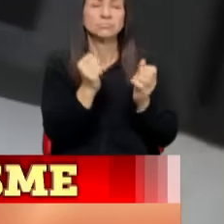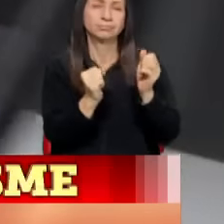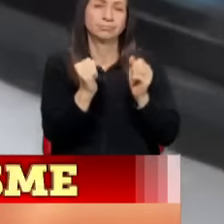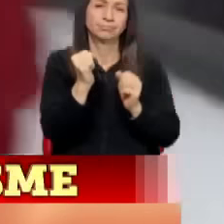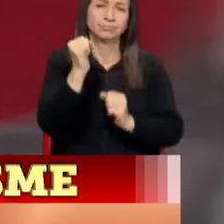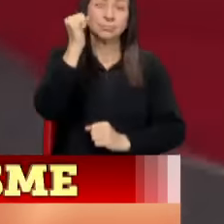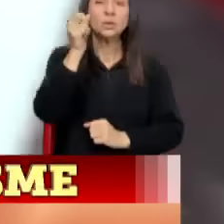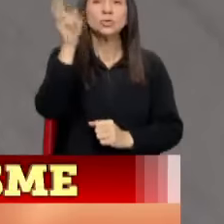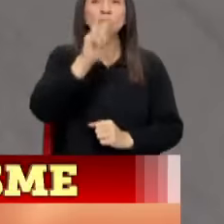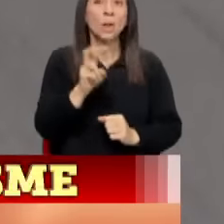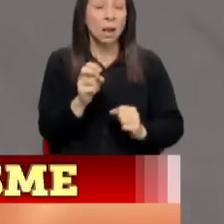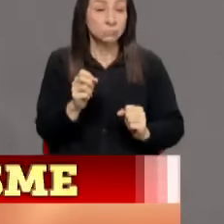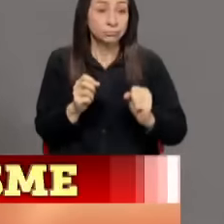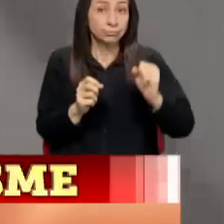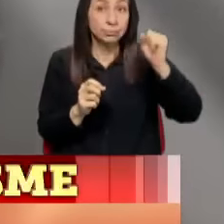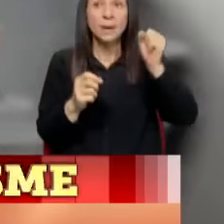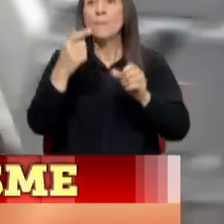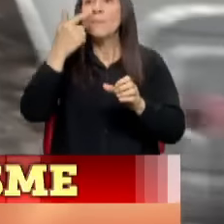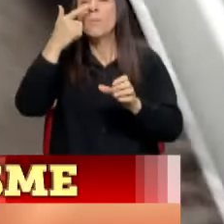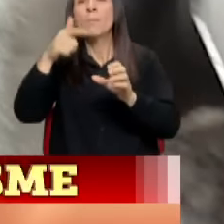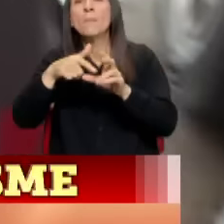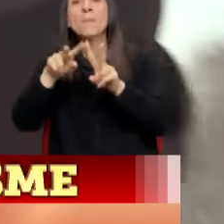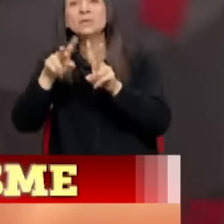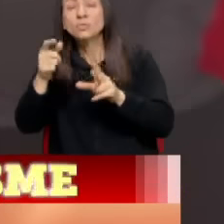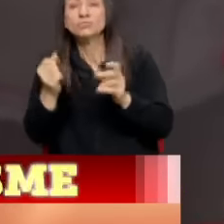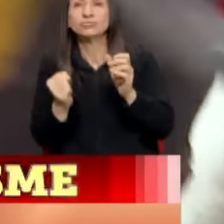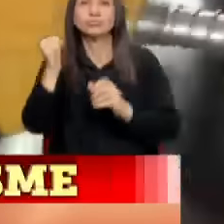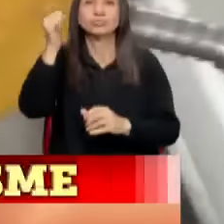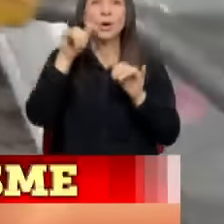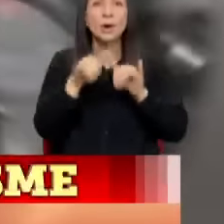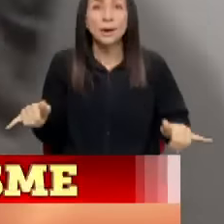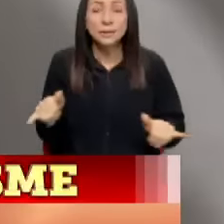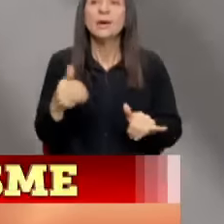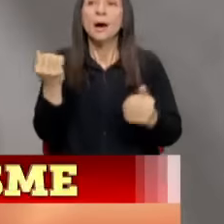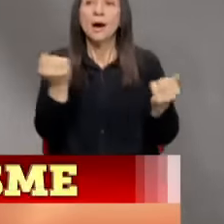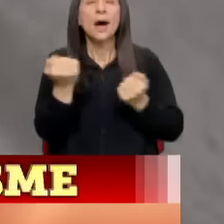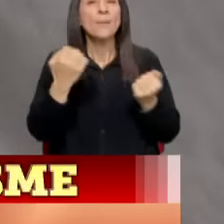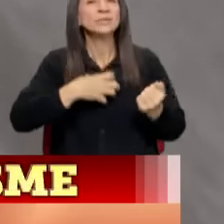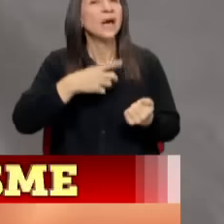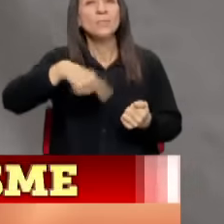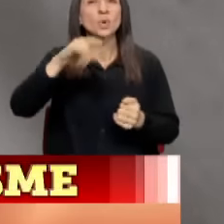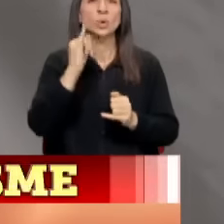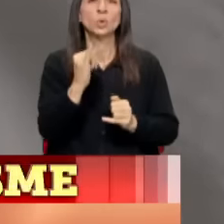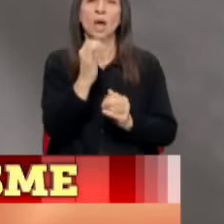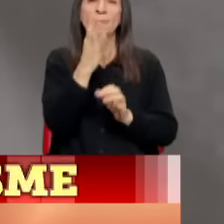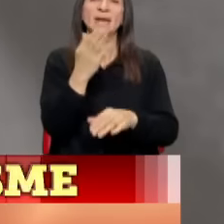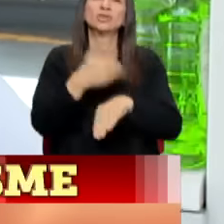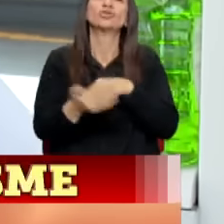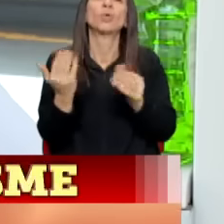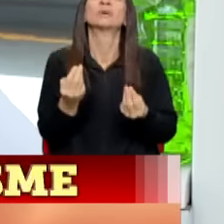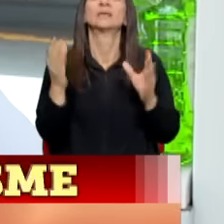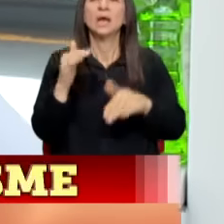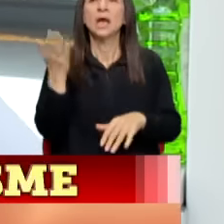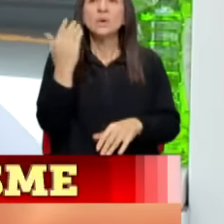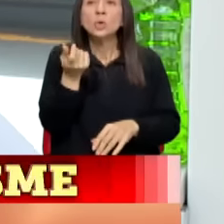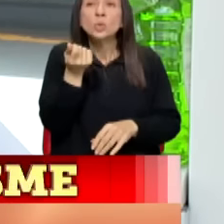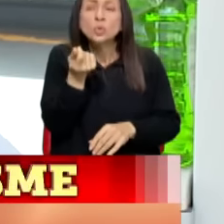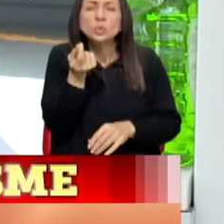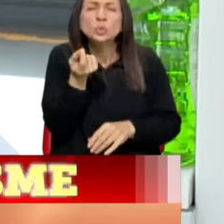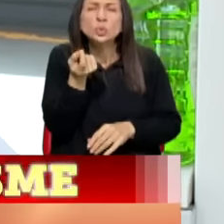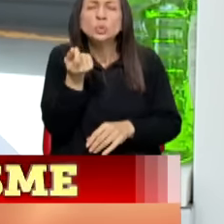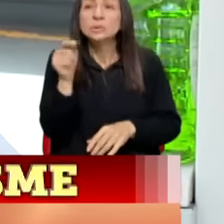yükselişe geçti. Dövizdeki hareketlilik de akaryakıt fiyatlarının artışını hızlandırdı. Ve araç sahipleri için kötü haber gecikmeden geldi. Eskiden kuruş kuruş